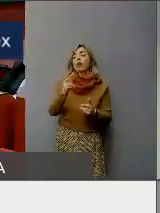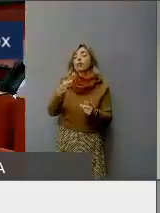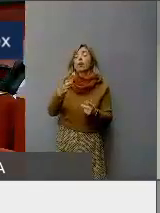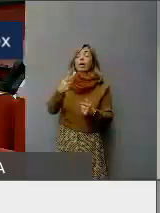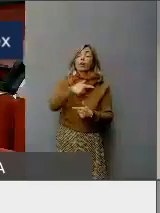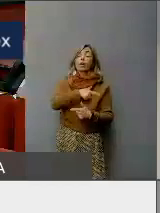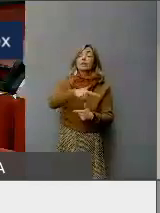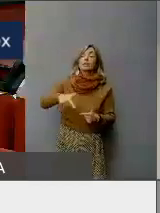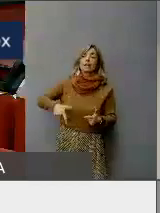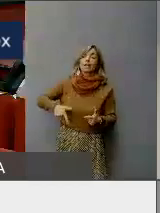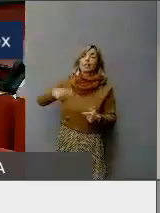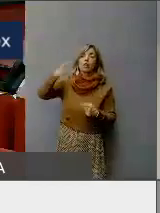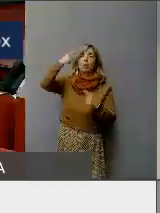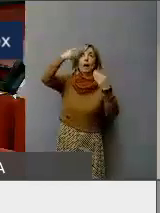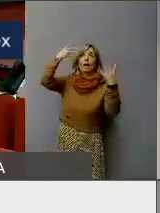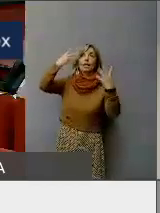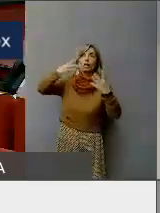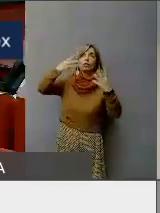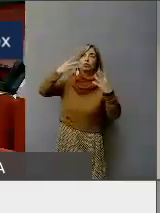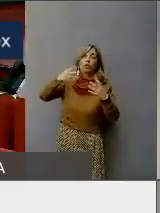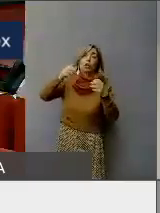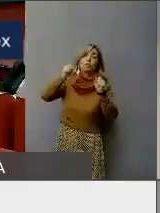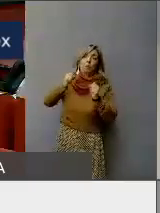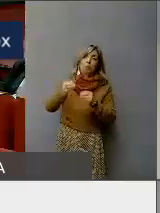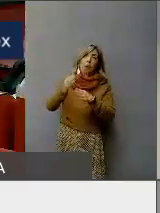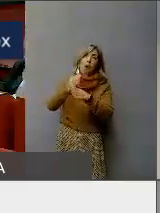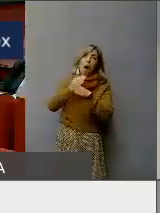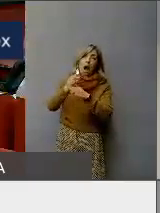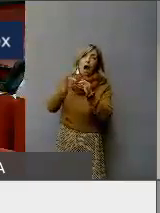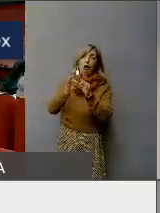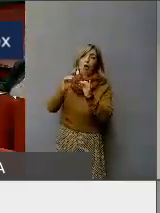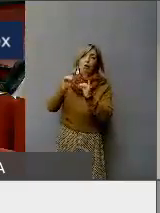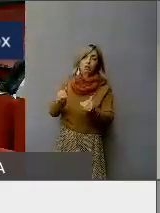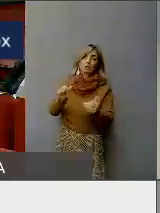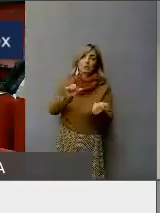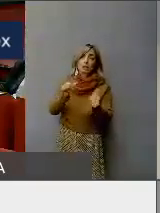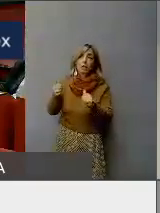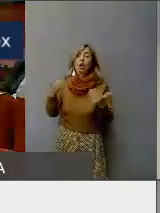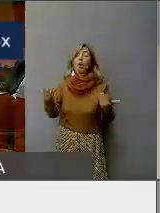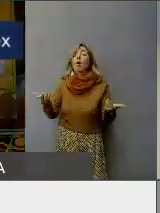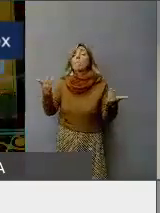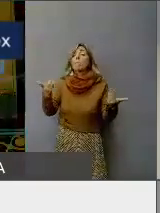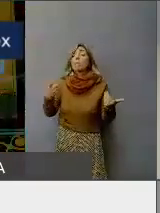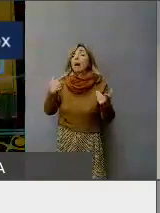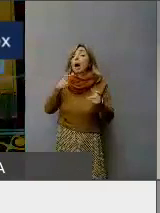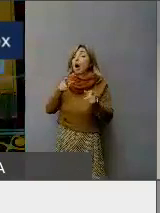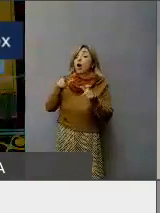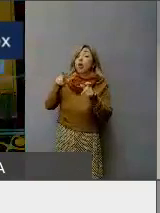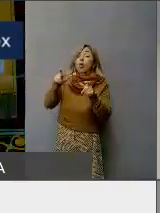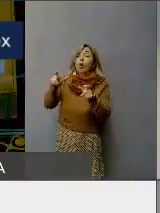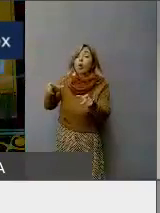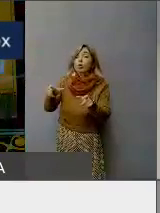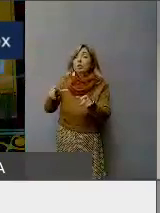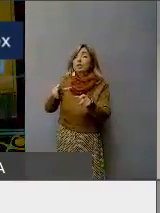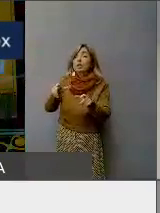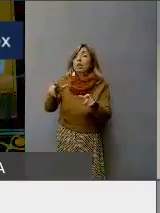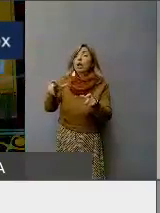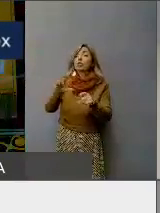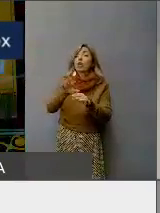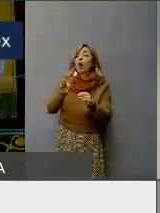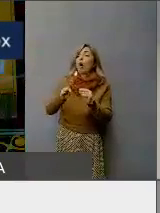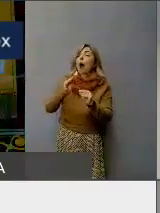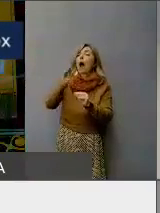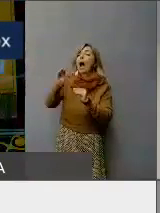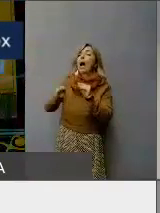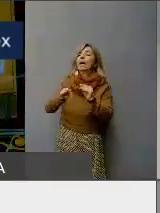che può essere condiviso mi ero consigliera lodi ma non ha costretto ho chiesto di eseguire una